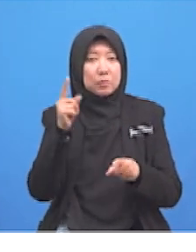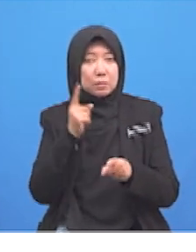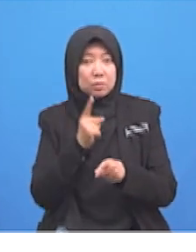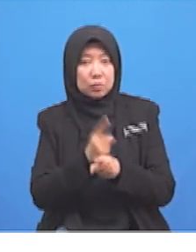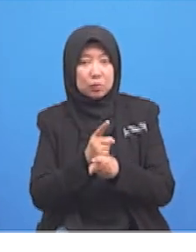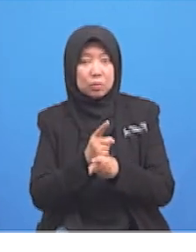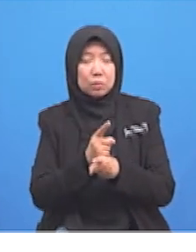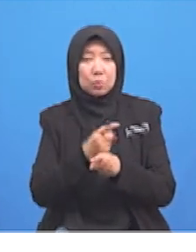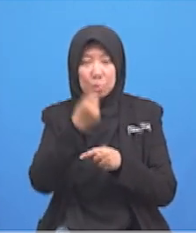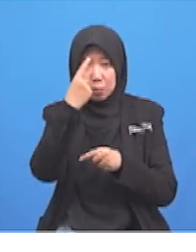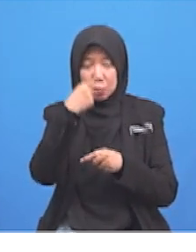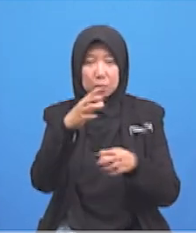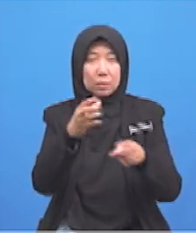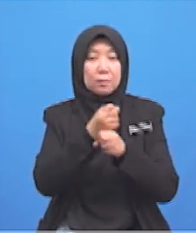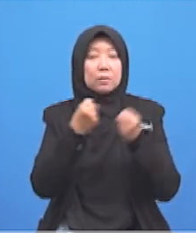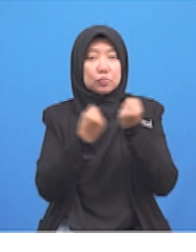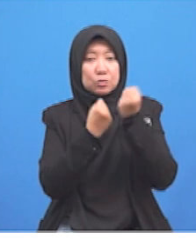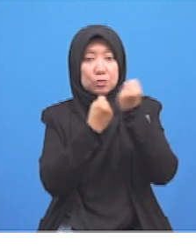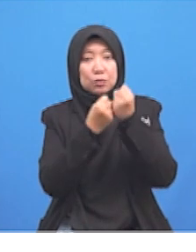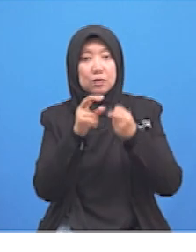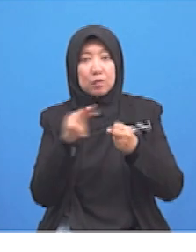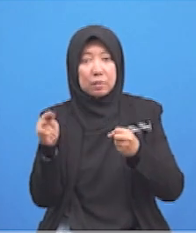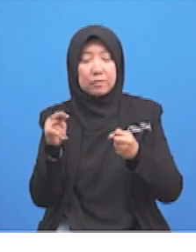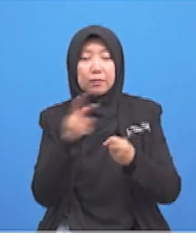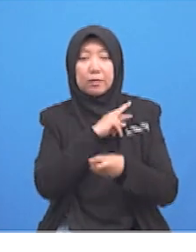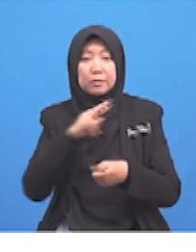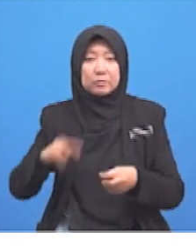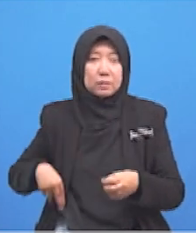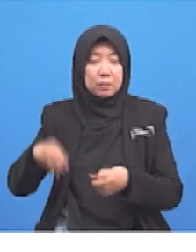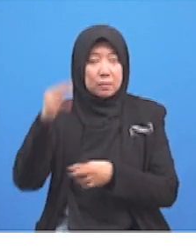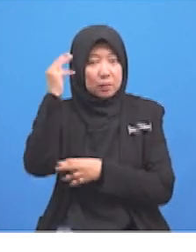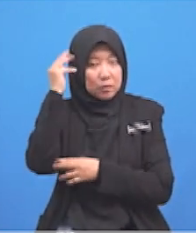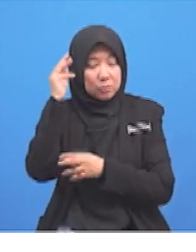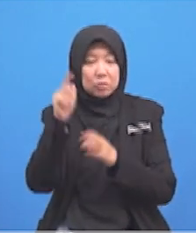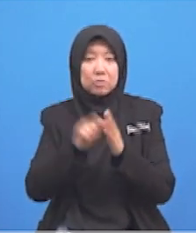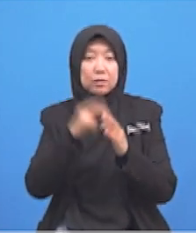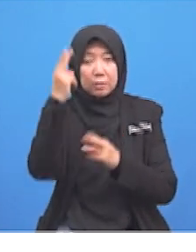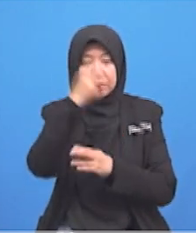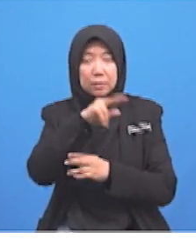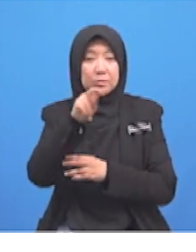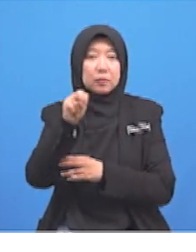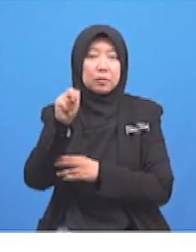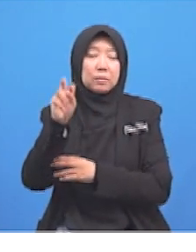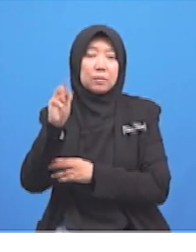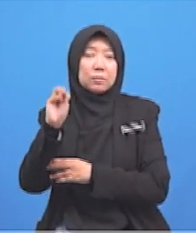Durbar dibentuk untuk mendapat sokongan Raja-Raja Melayu terhadap negeri-negeri Melayu Bersekutu.